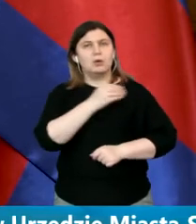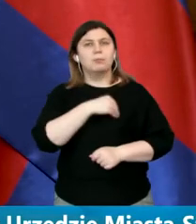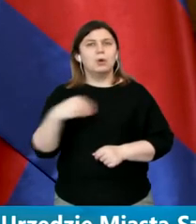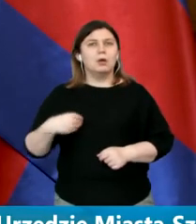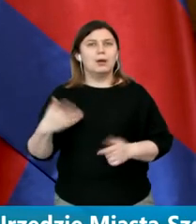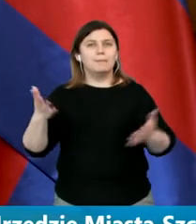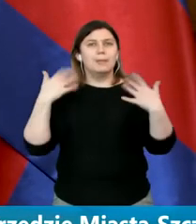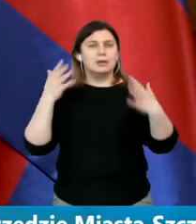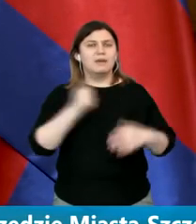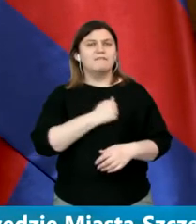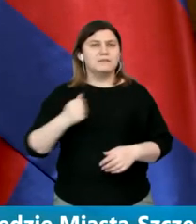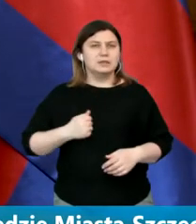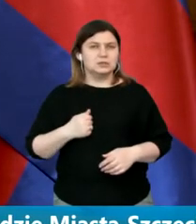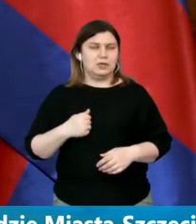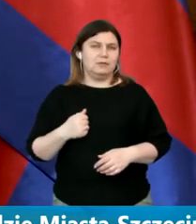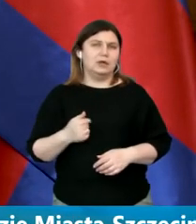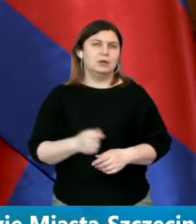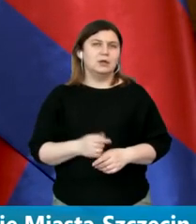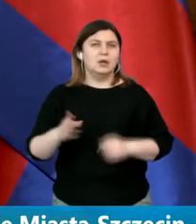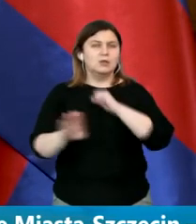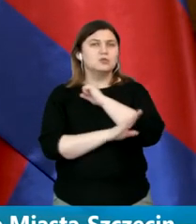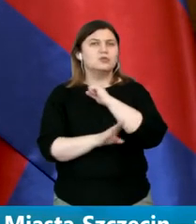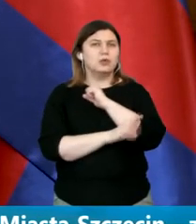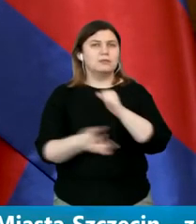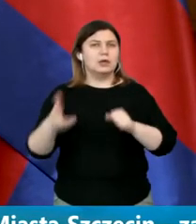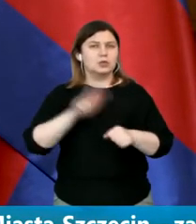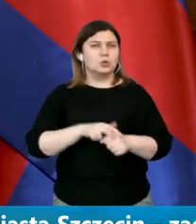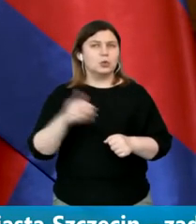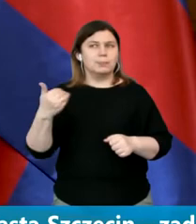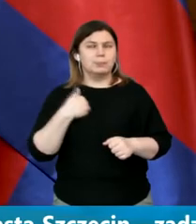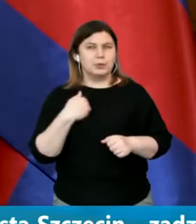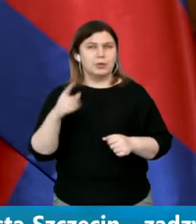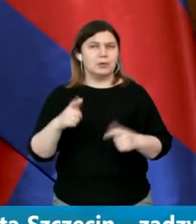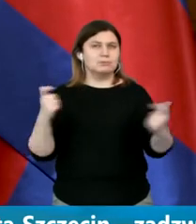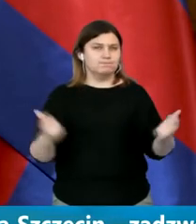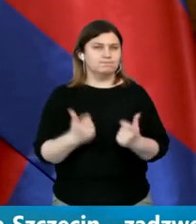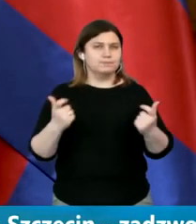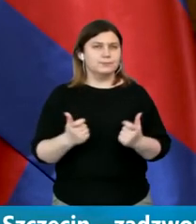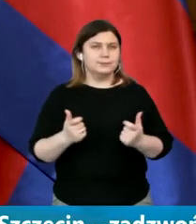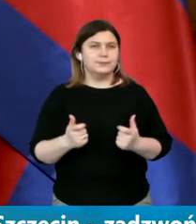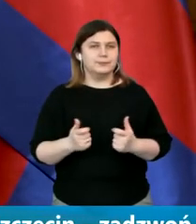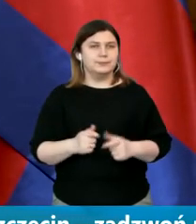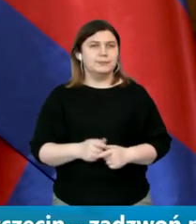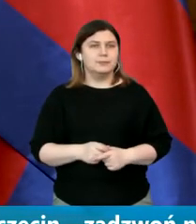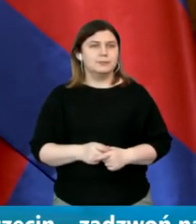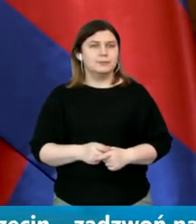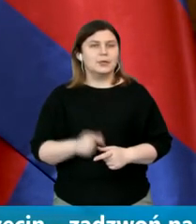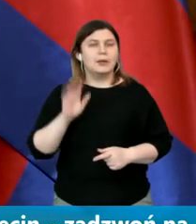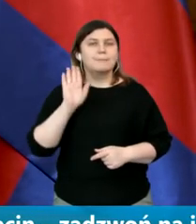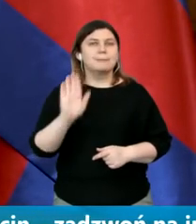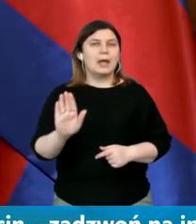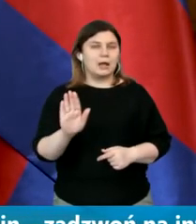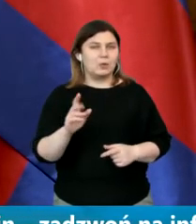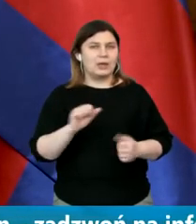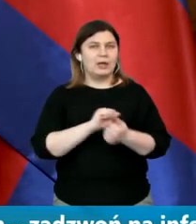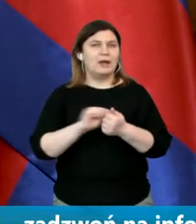parków w Warszawie, gdzie drzewa, które no, były w jakiś sposób zagrożone, miały swoje